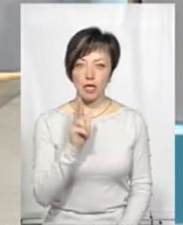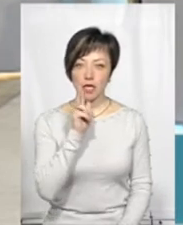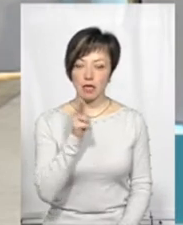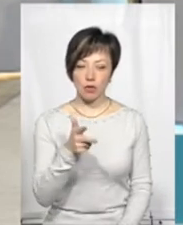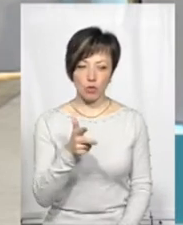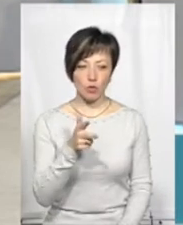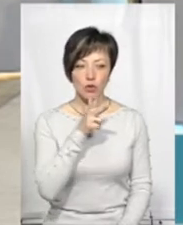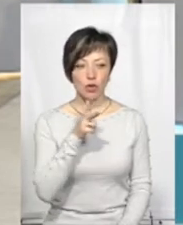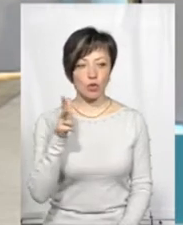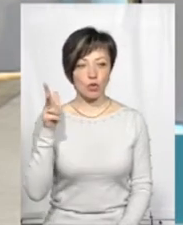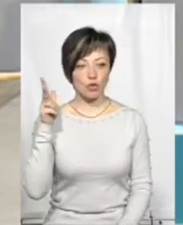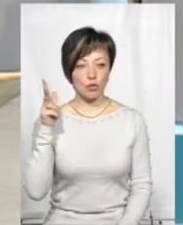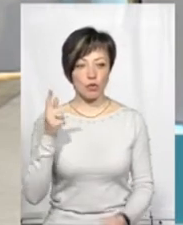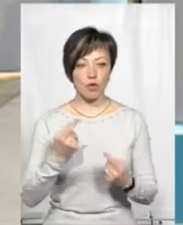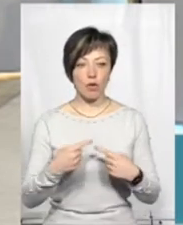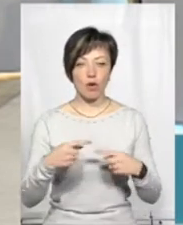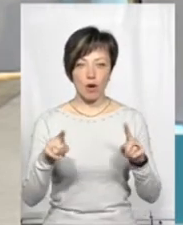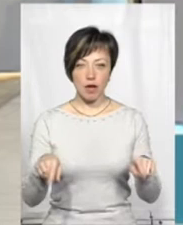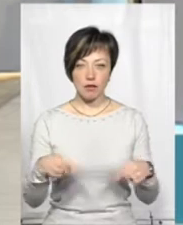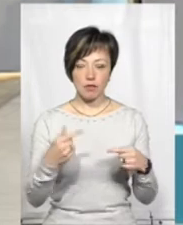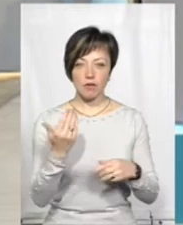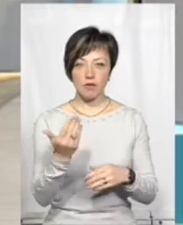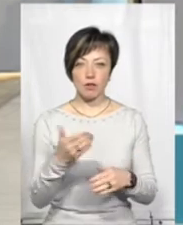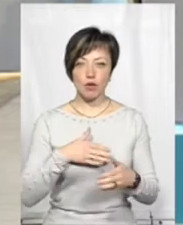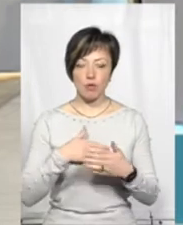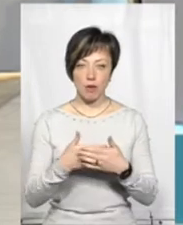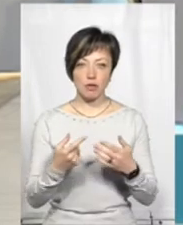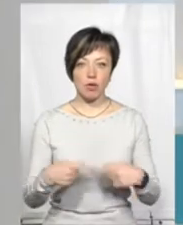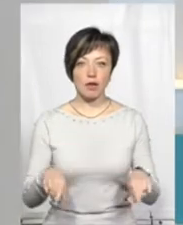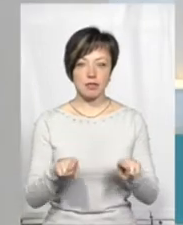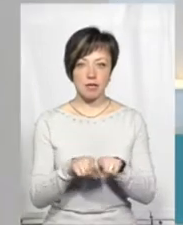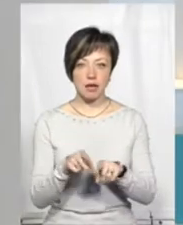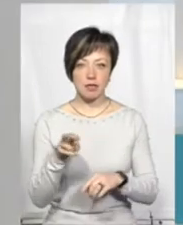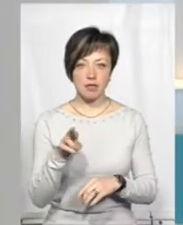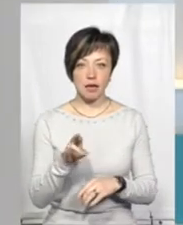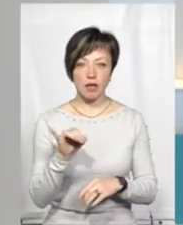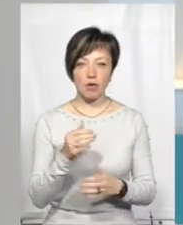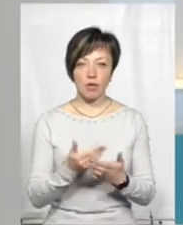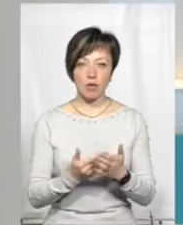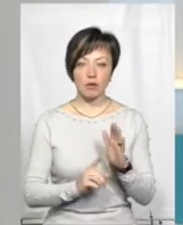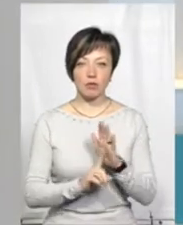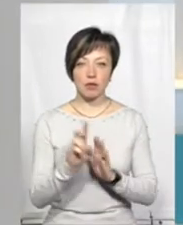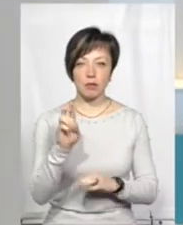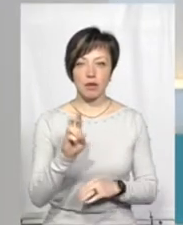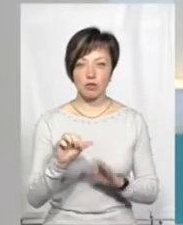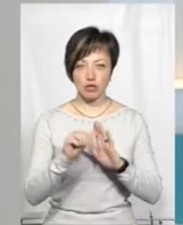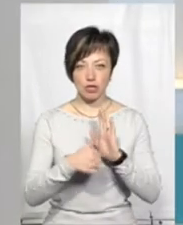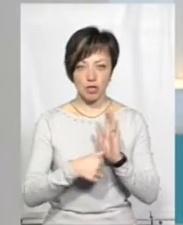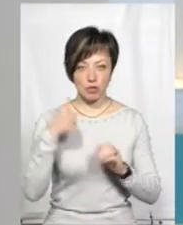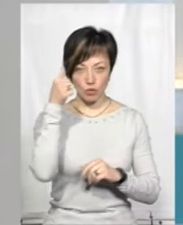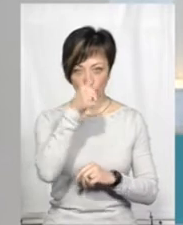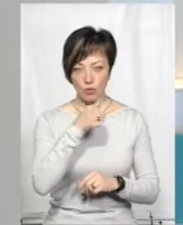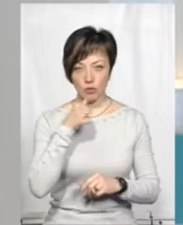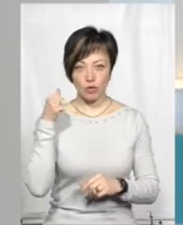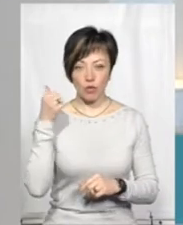3 роки тому організована ваша, ну, створена ваша громадська організація. І от на початку березня 2016 року,